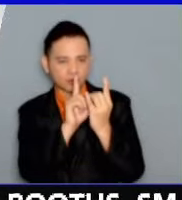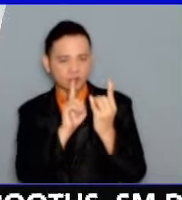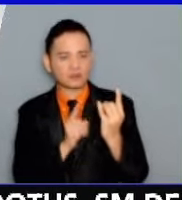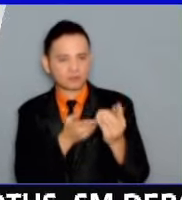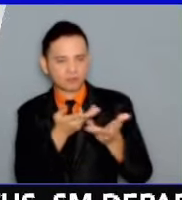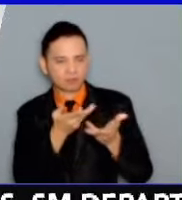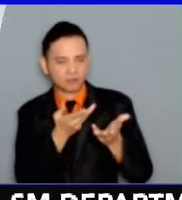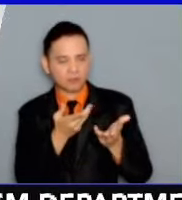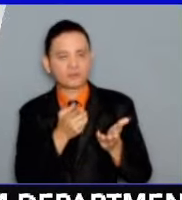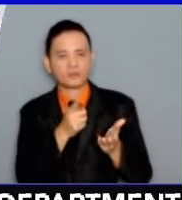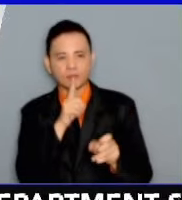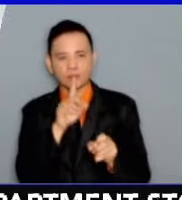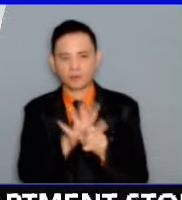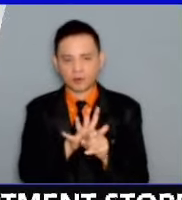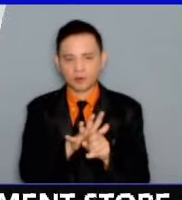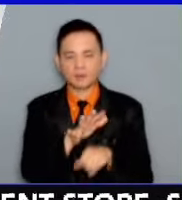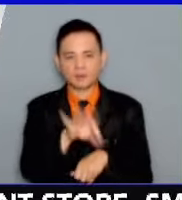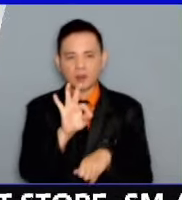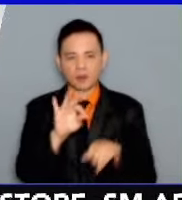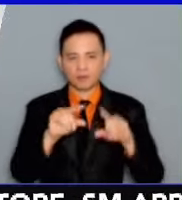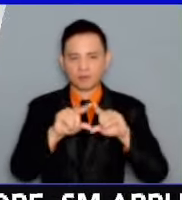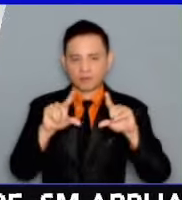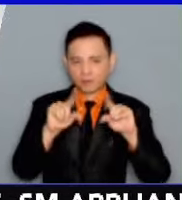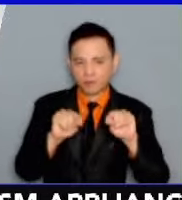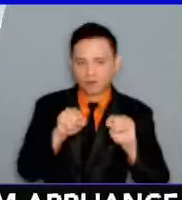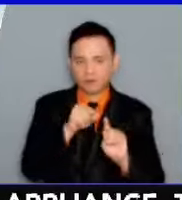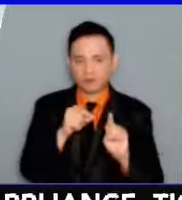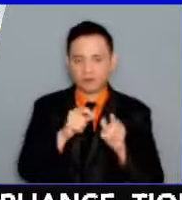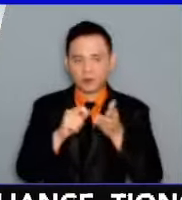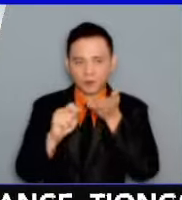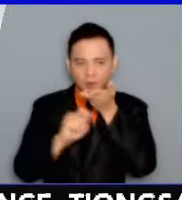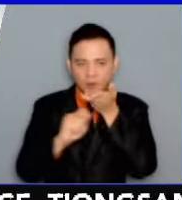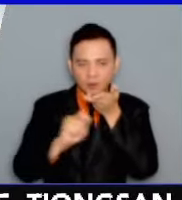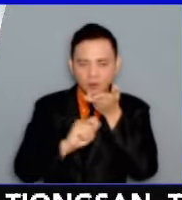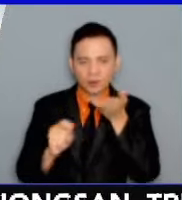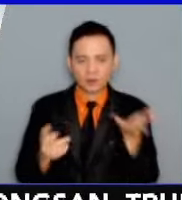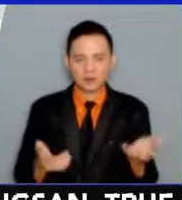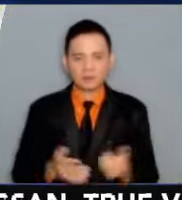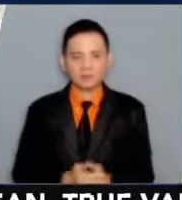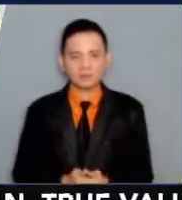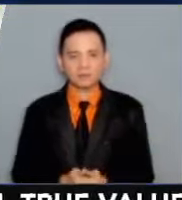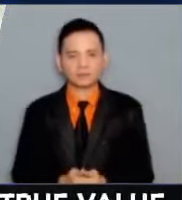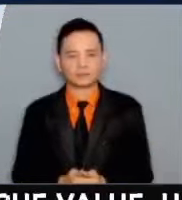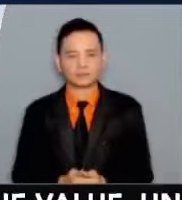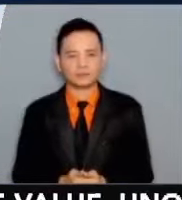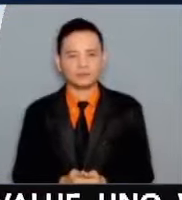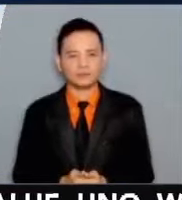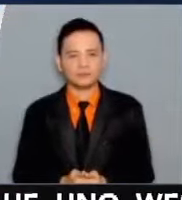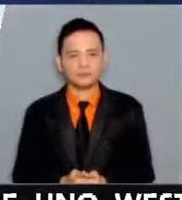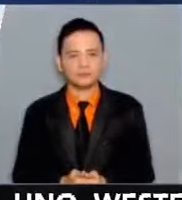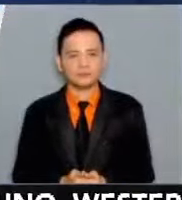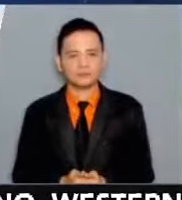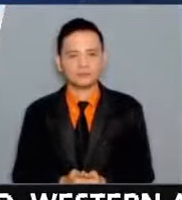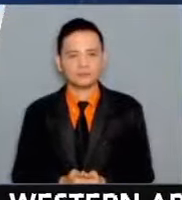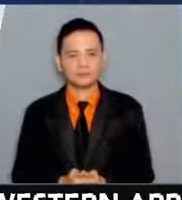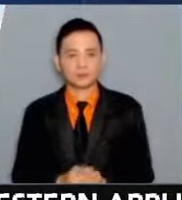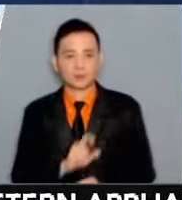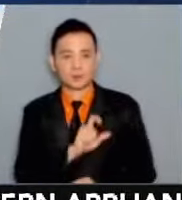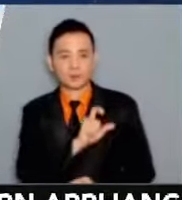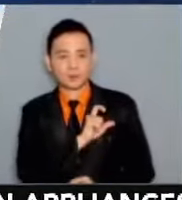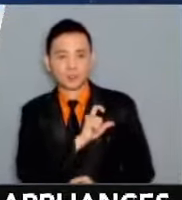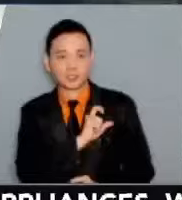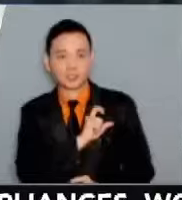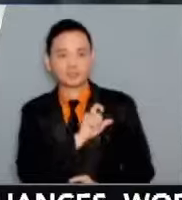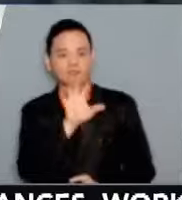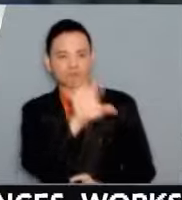namin yung kalaking amount ay grams ng shabu. Ayon sa pulisya, nakulong na ang suspect nung